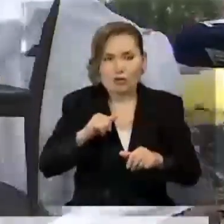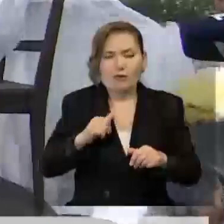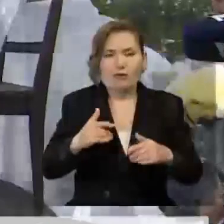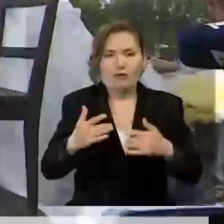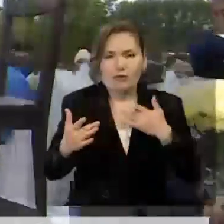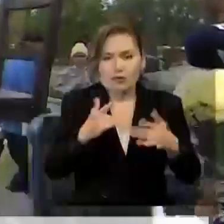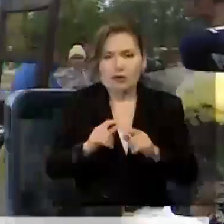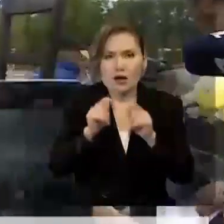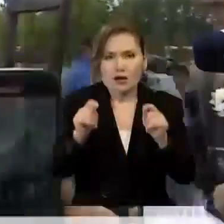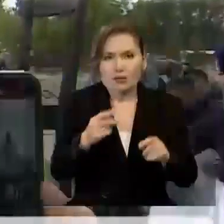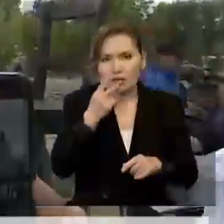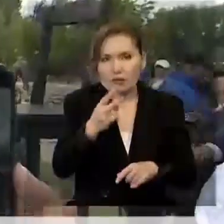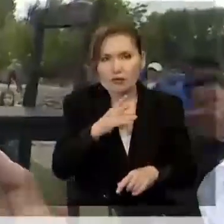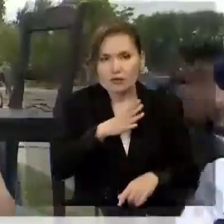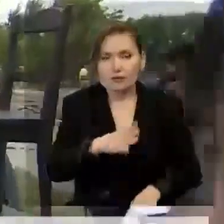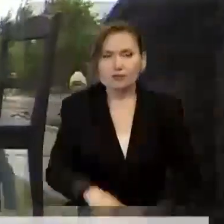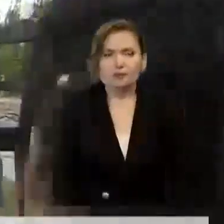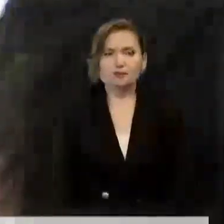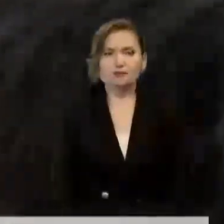тамашалады.